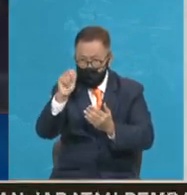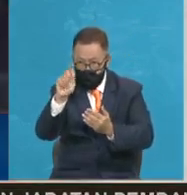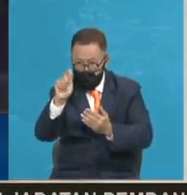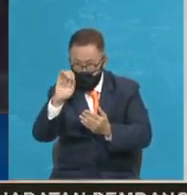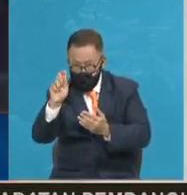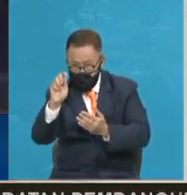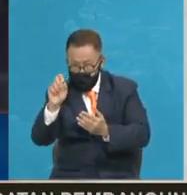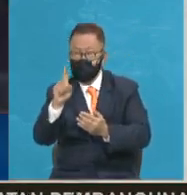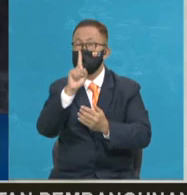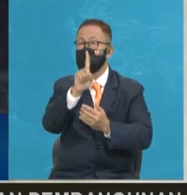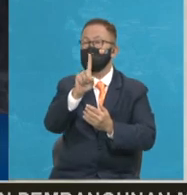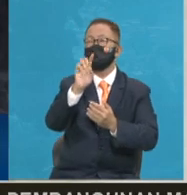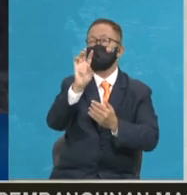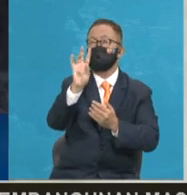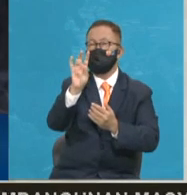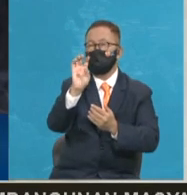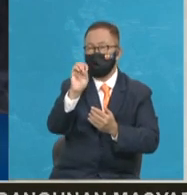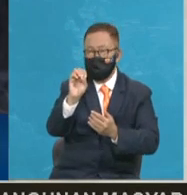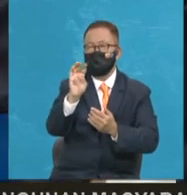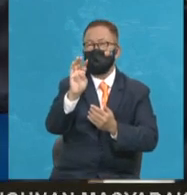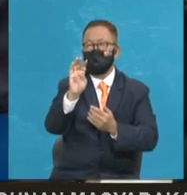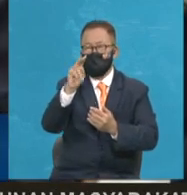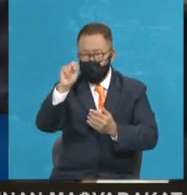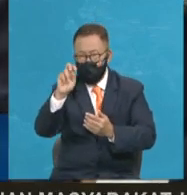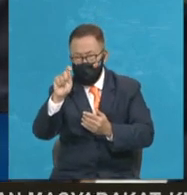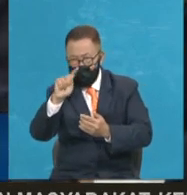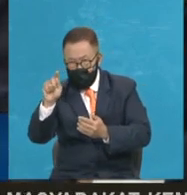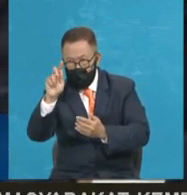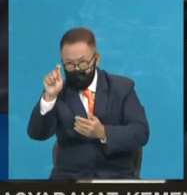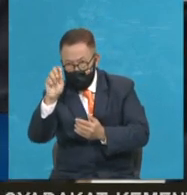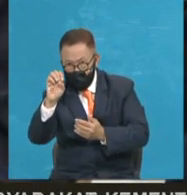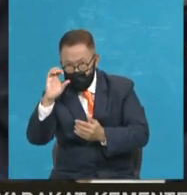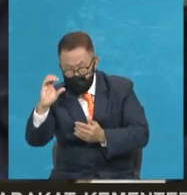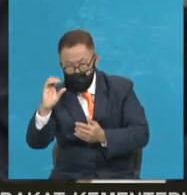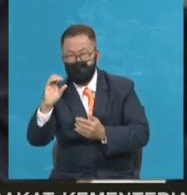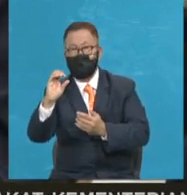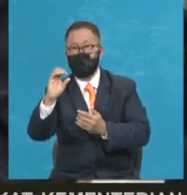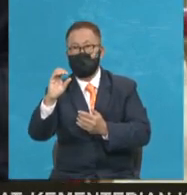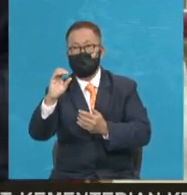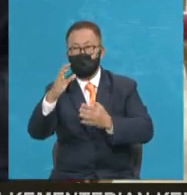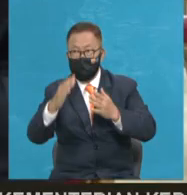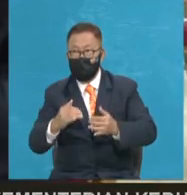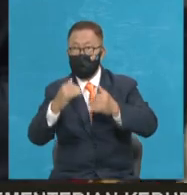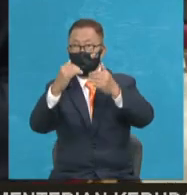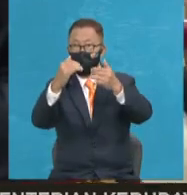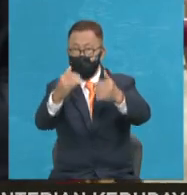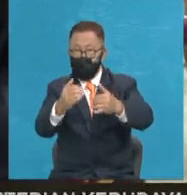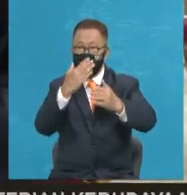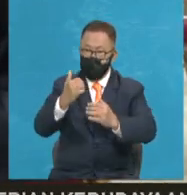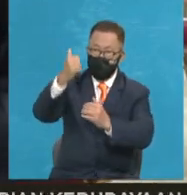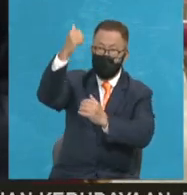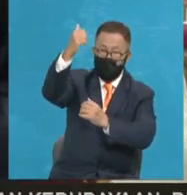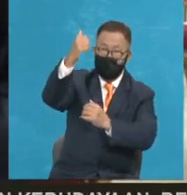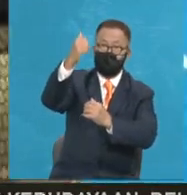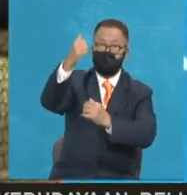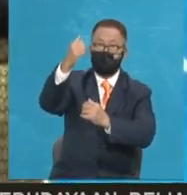dan 147 graduan drizzle entek majelis juga disalurkan dengan penyampaian Anugerah Plaza terbaik